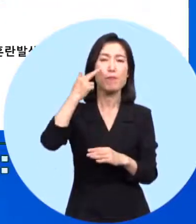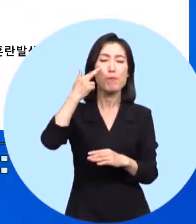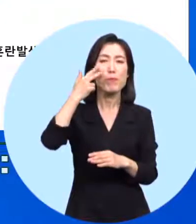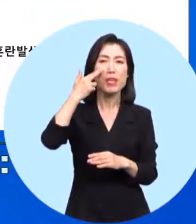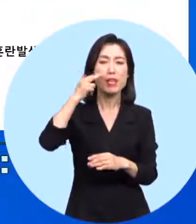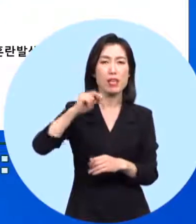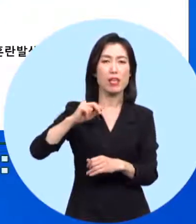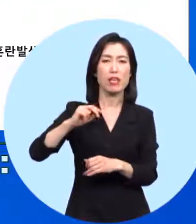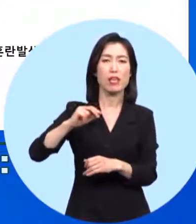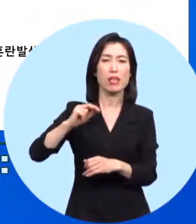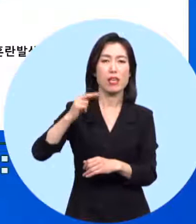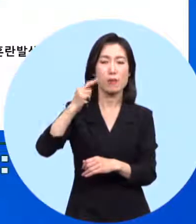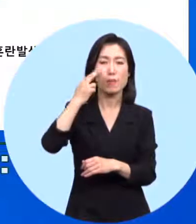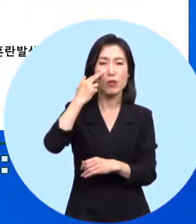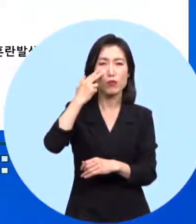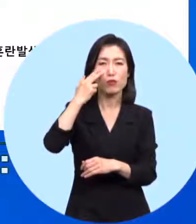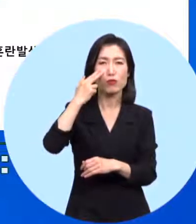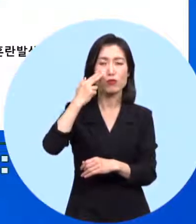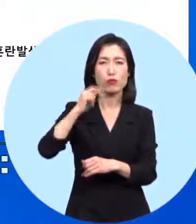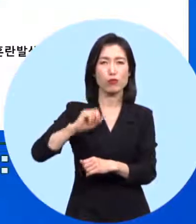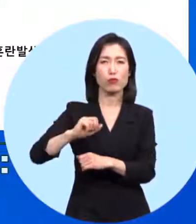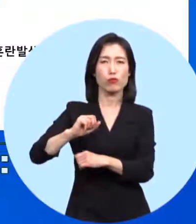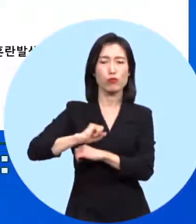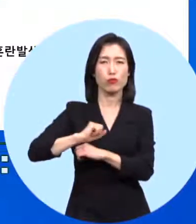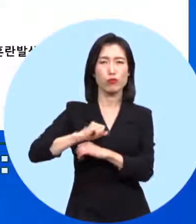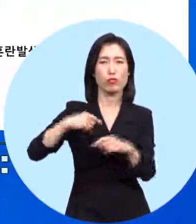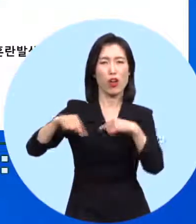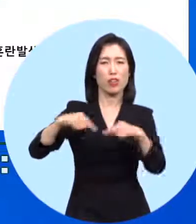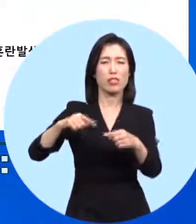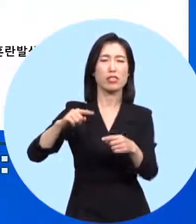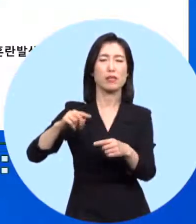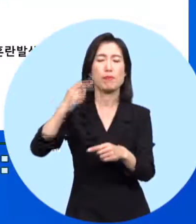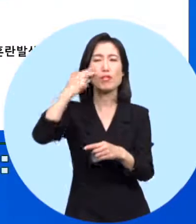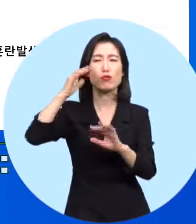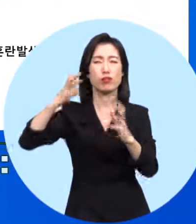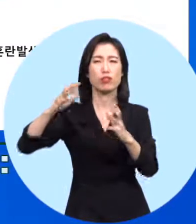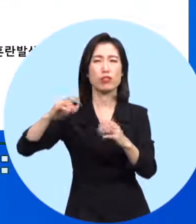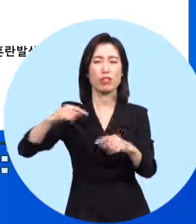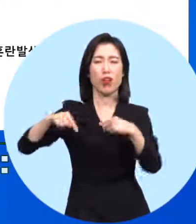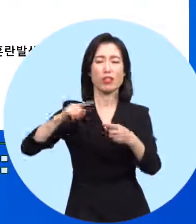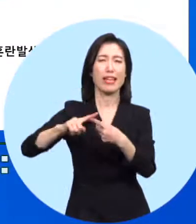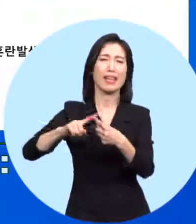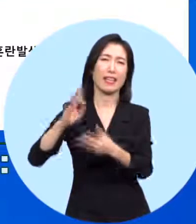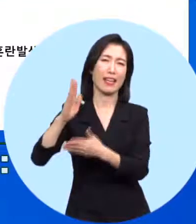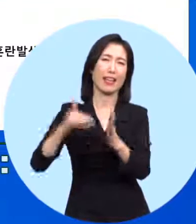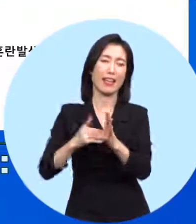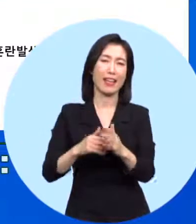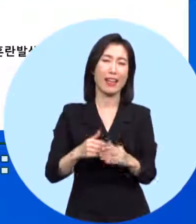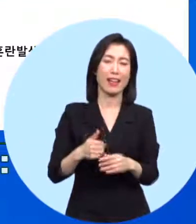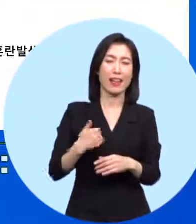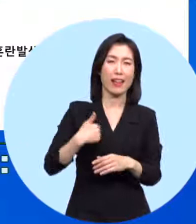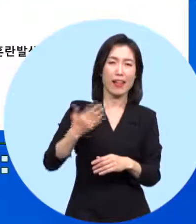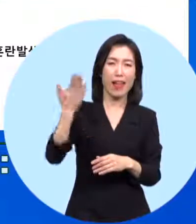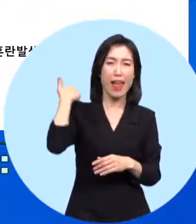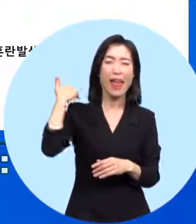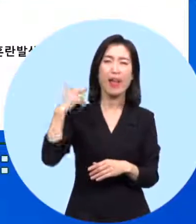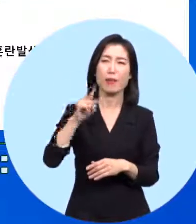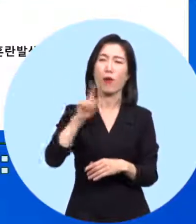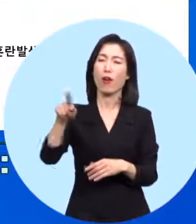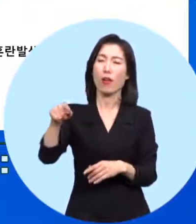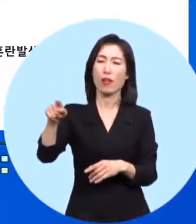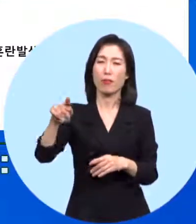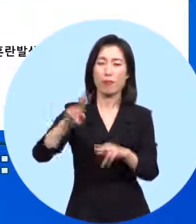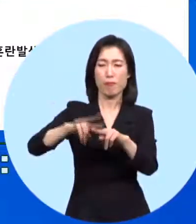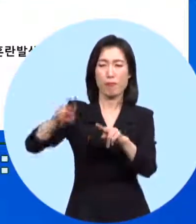정청 미국 그 고위관리가 떠나면서 한마디를 이걸 했습니다. 내가 떠나면서 최고의 선물을 주고